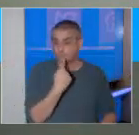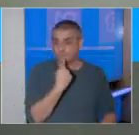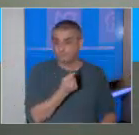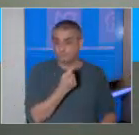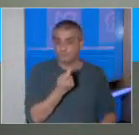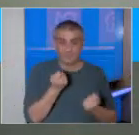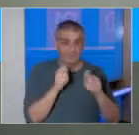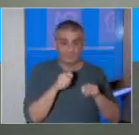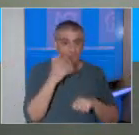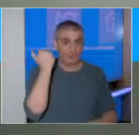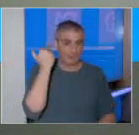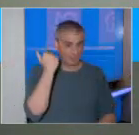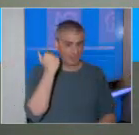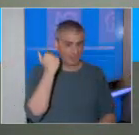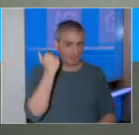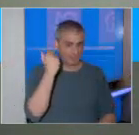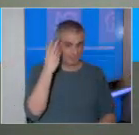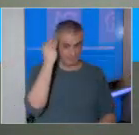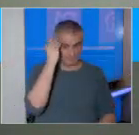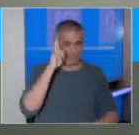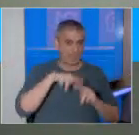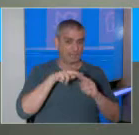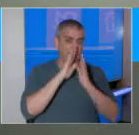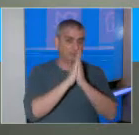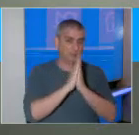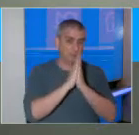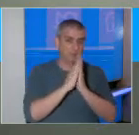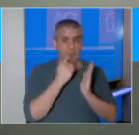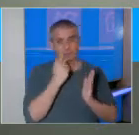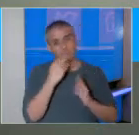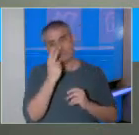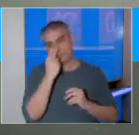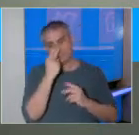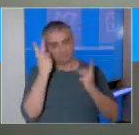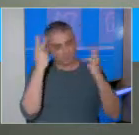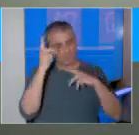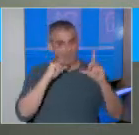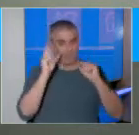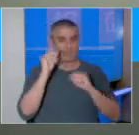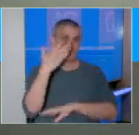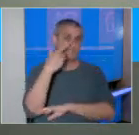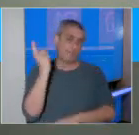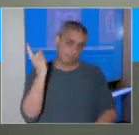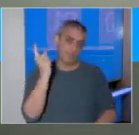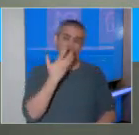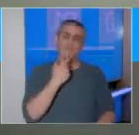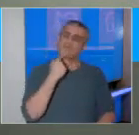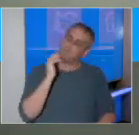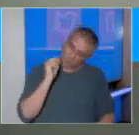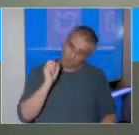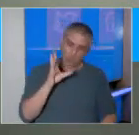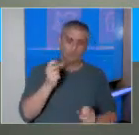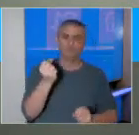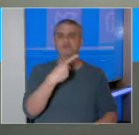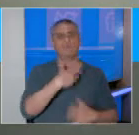אמר שנסגור, זה היה בעצם אם אנחנו זוכרים אחרי סוכות, יאמרו בואו ננסה להגיע לאיזשהם הבנות עם המדינה, ואז הרב קיימסקי אמר להם, אוקיי, קחו